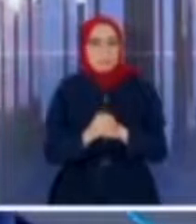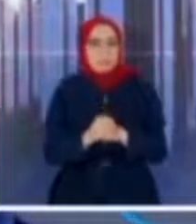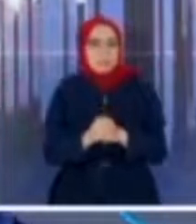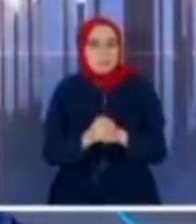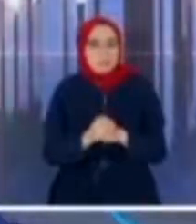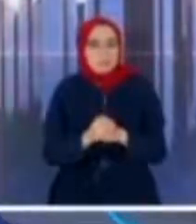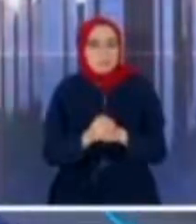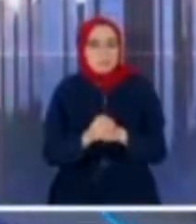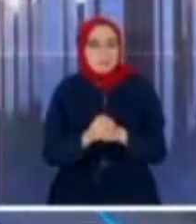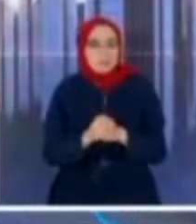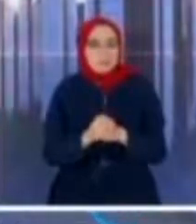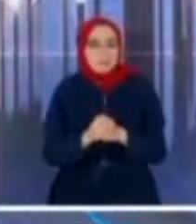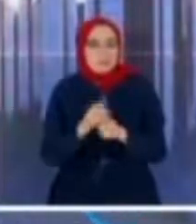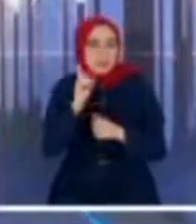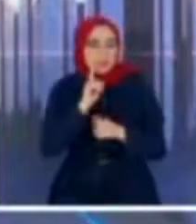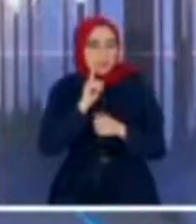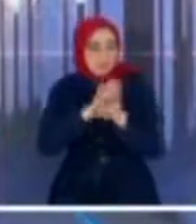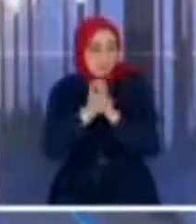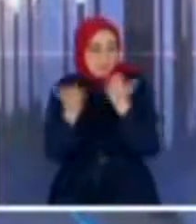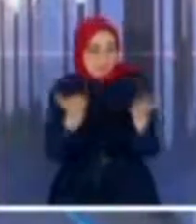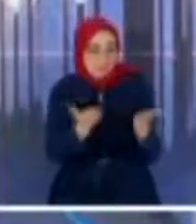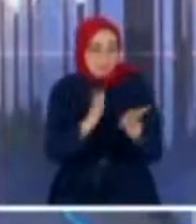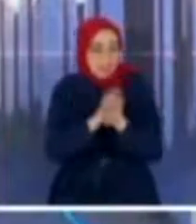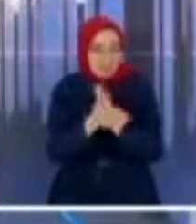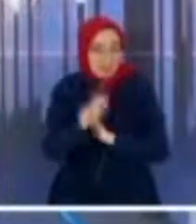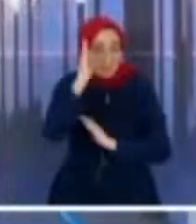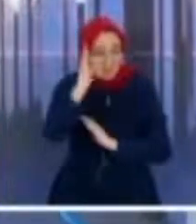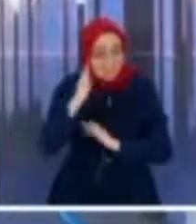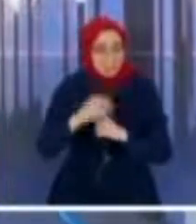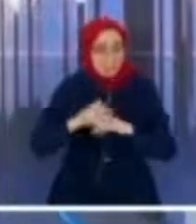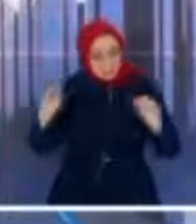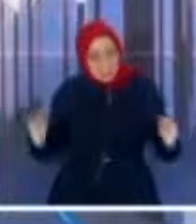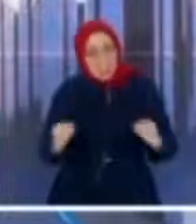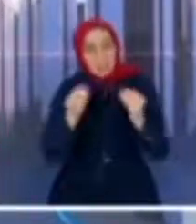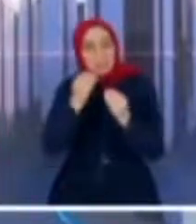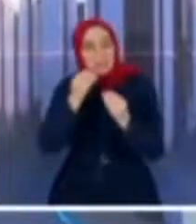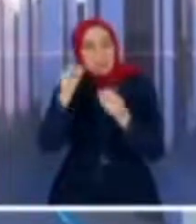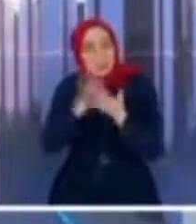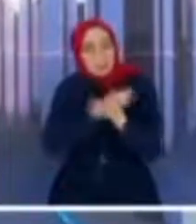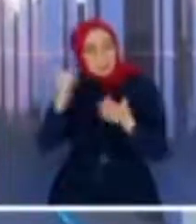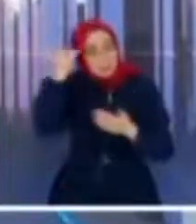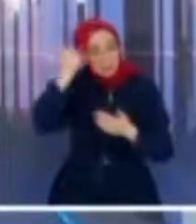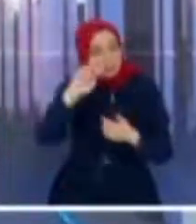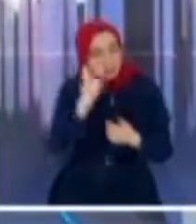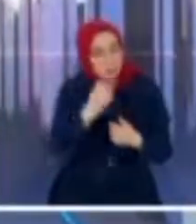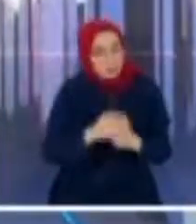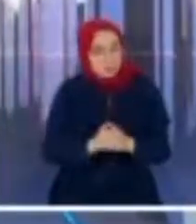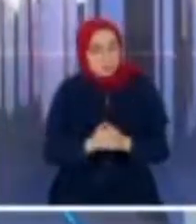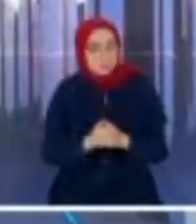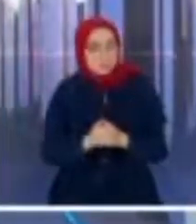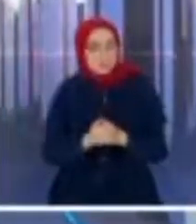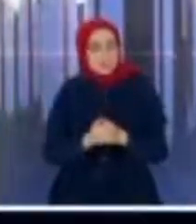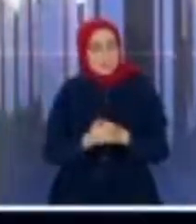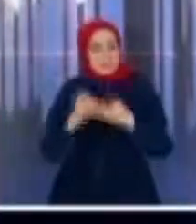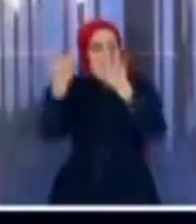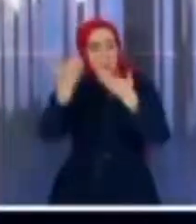الشاب بباجة. إيمان بديتوا معنا في علاش لا وصوت الشاب قدمتوا زوز مبادرات كيفاش كانت التجربة؟ عسلامة ناس الكل. مرحبا. إيمان جابري